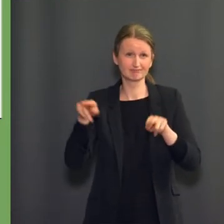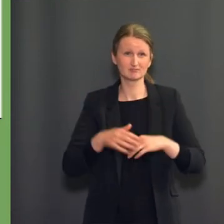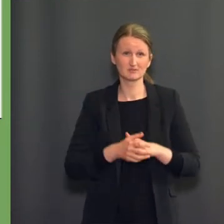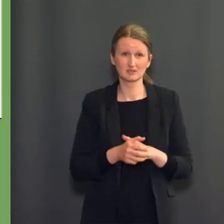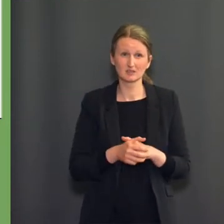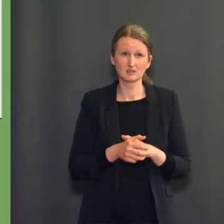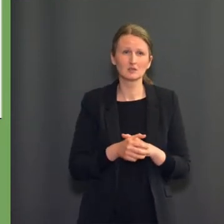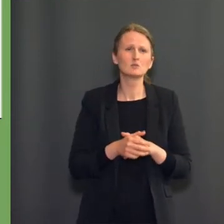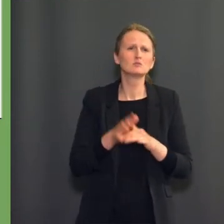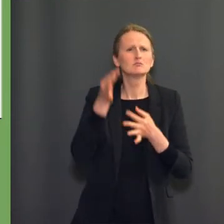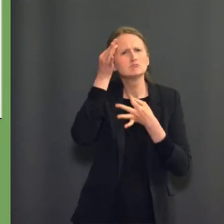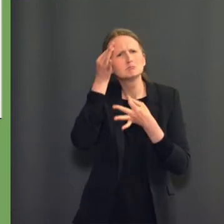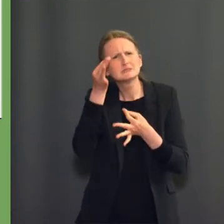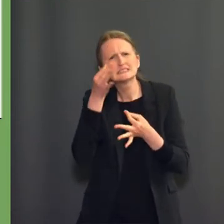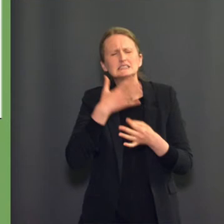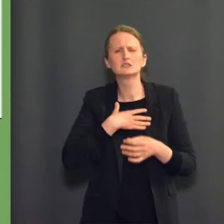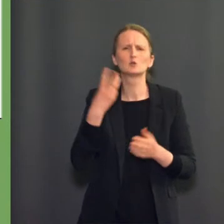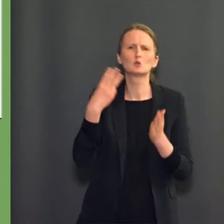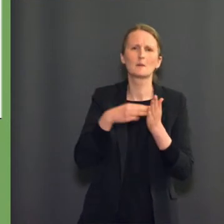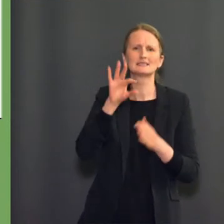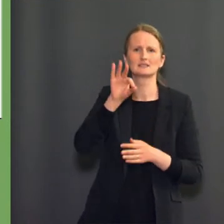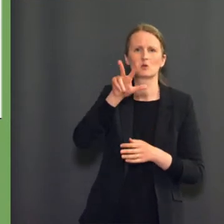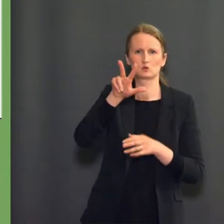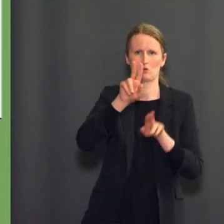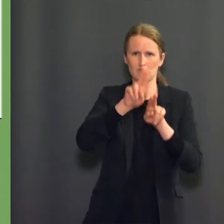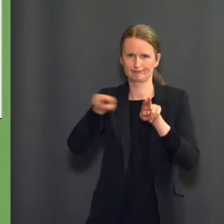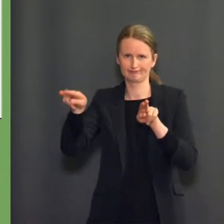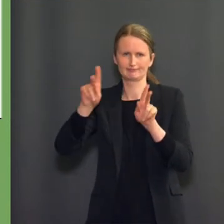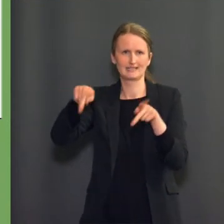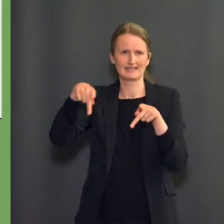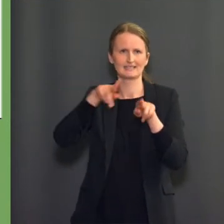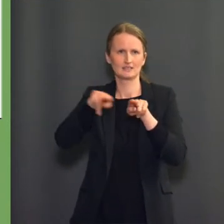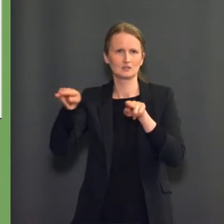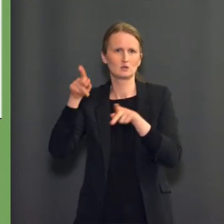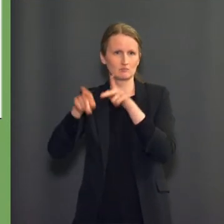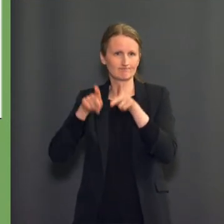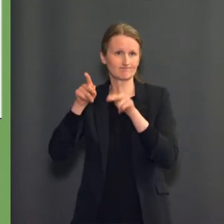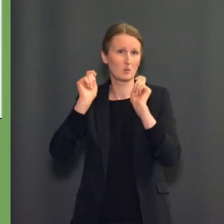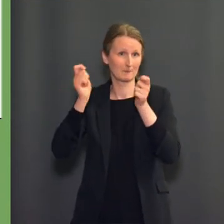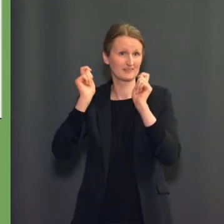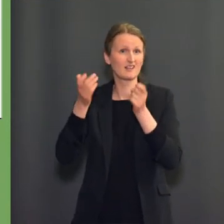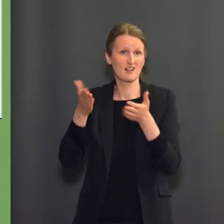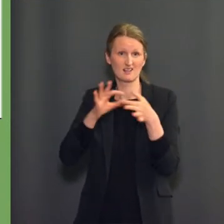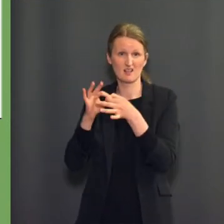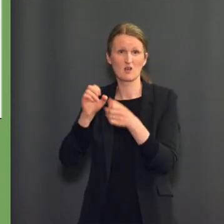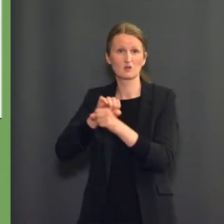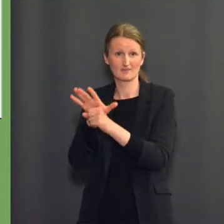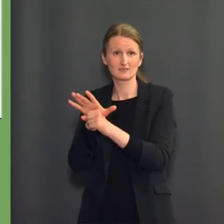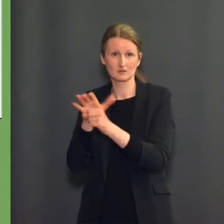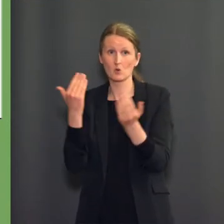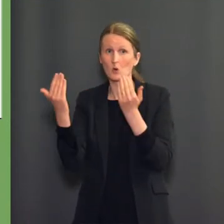3053 pour être précis. C'est 8% de plus que la semaine passée.